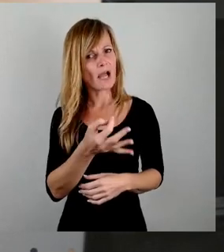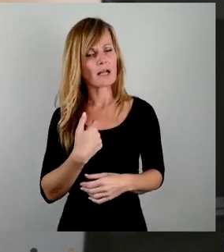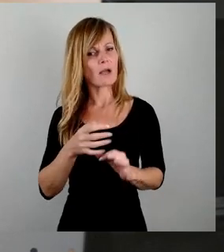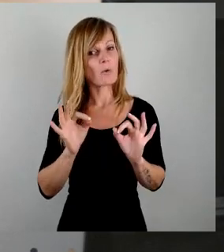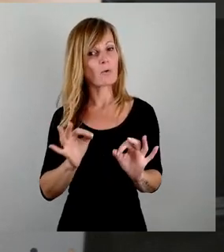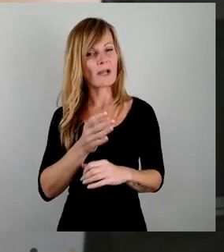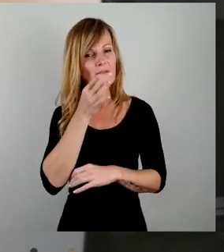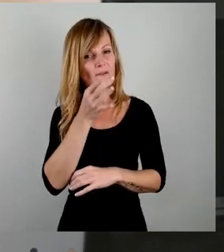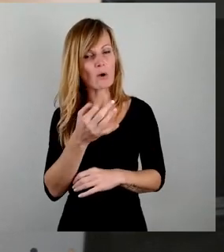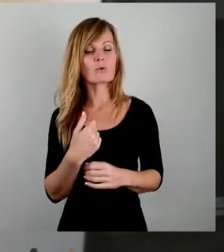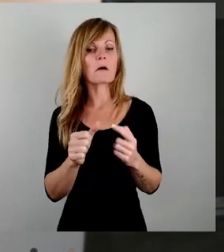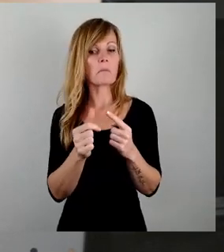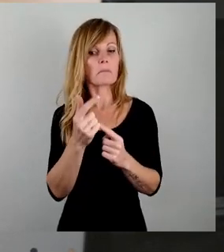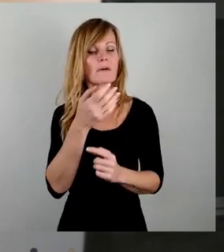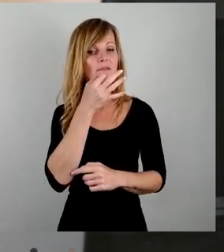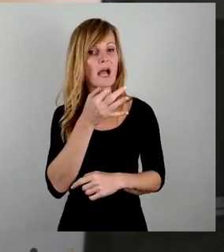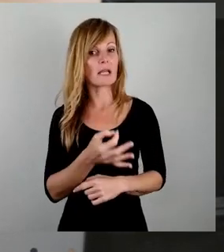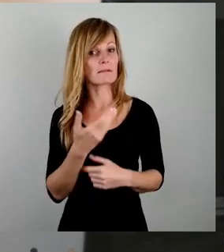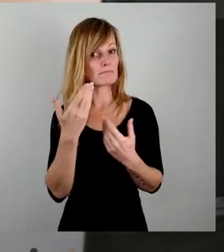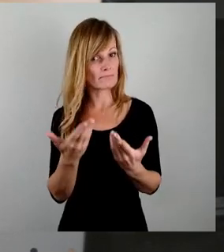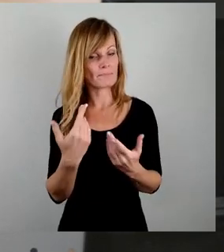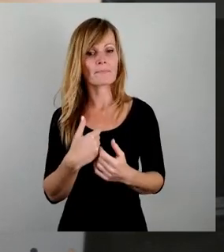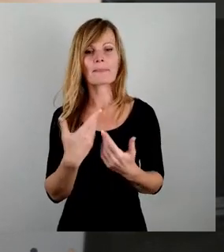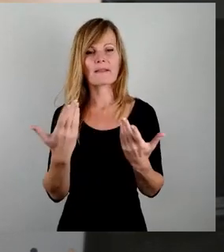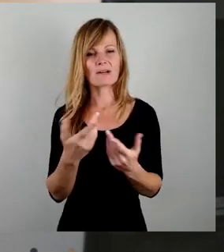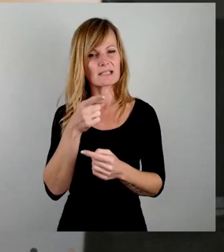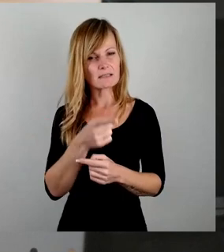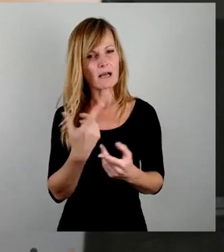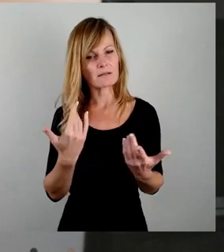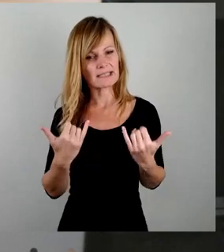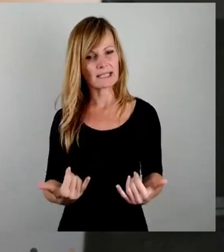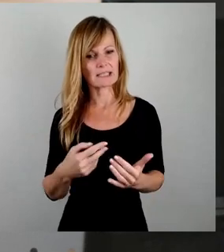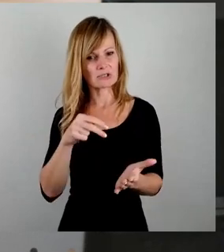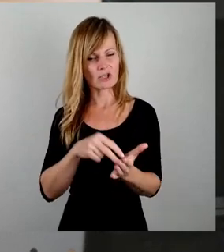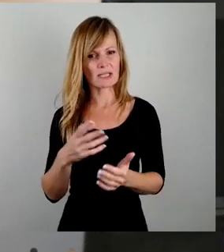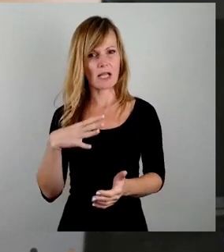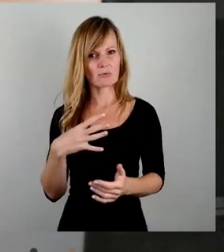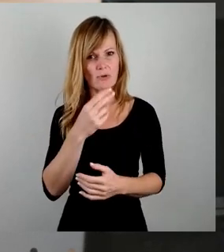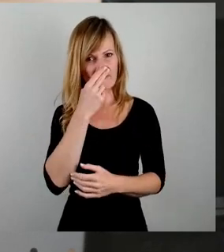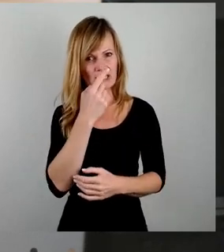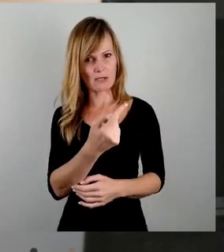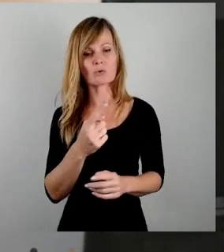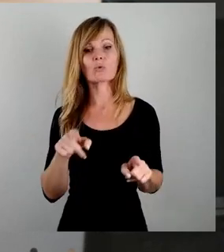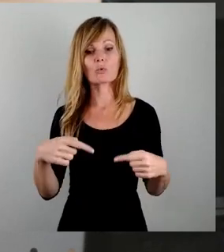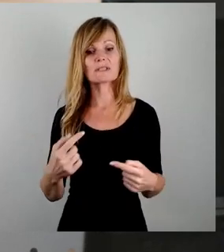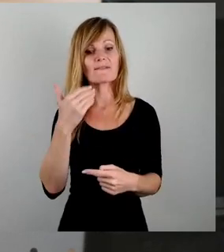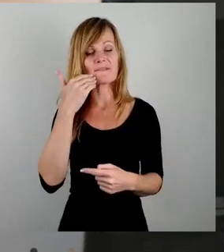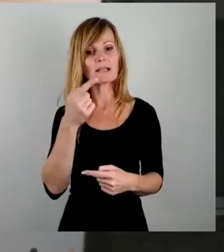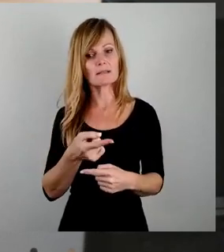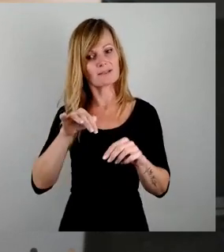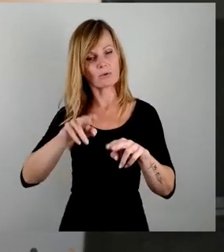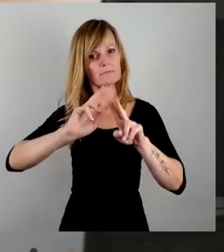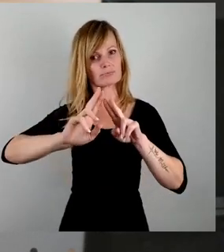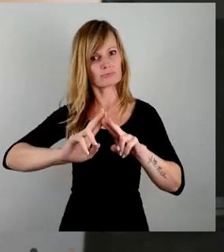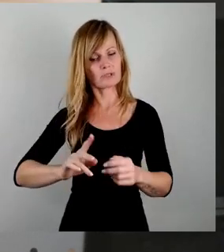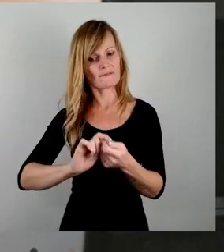oder Fragen, was ist dazu der aktuelle Stand und wann kann mit einer Veränderung dieser